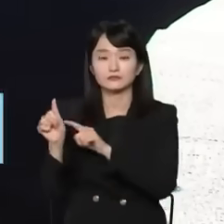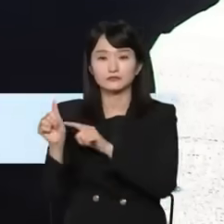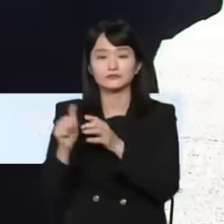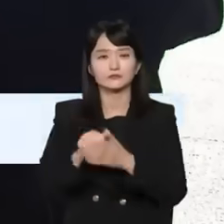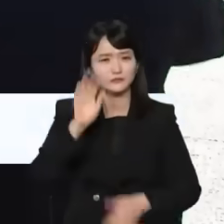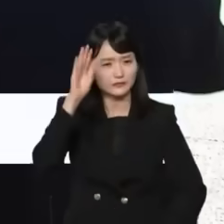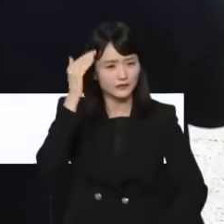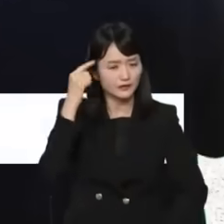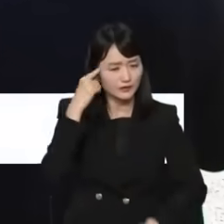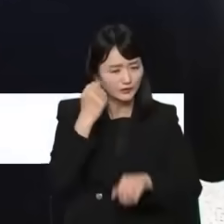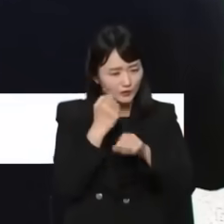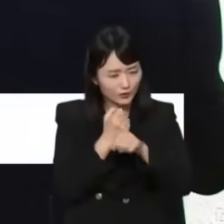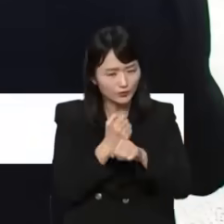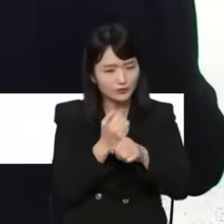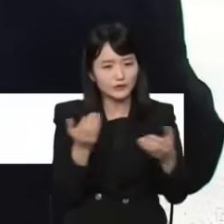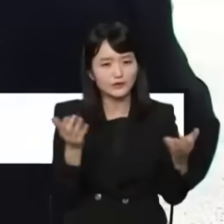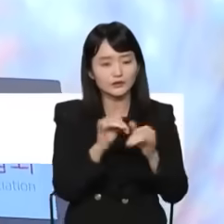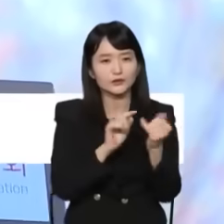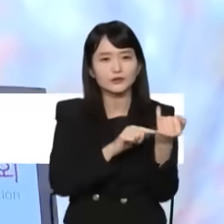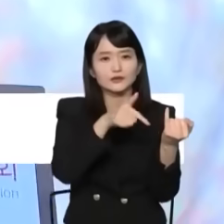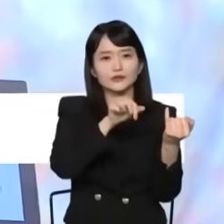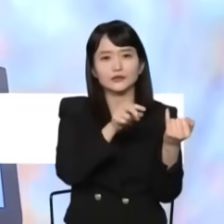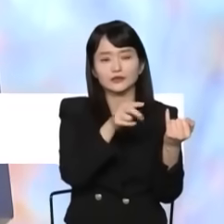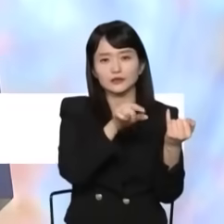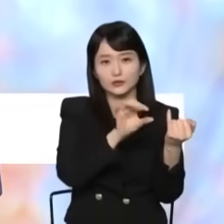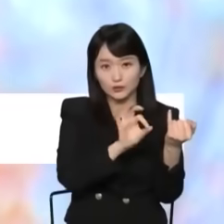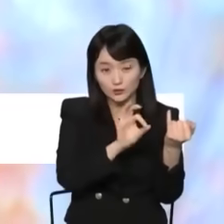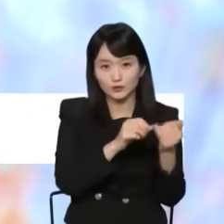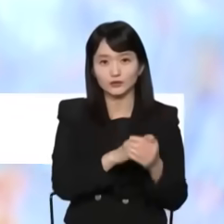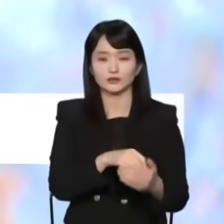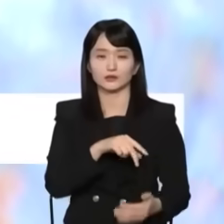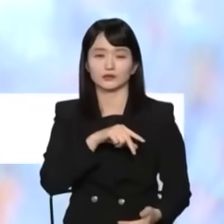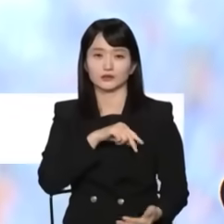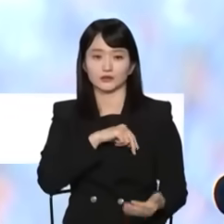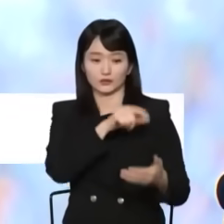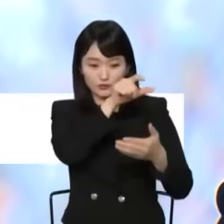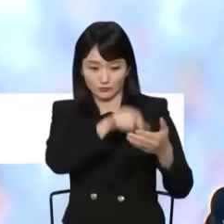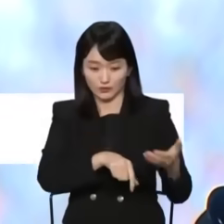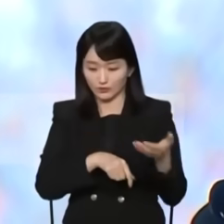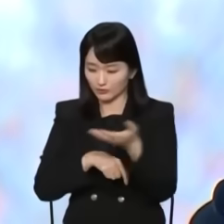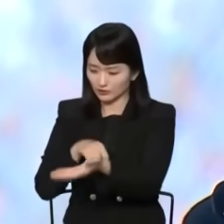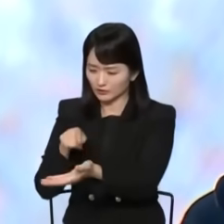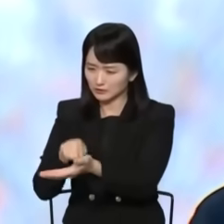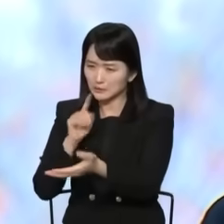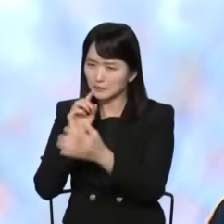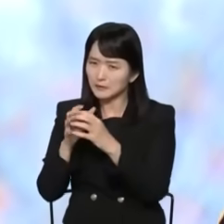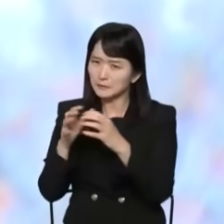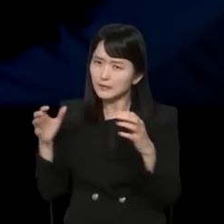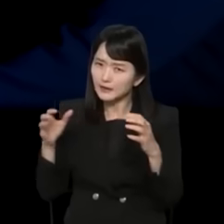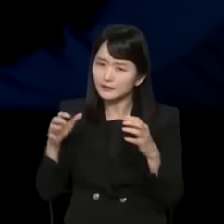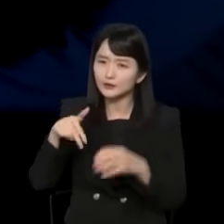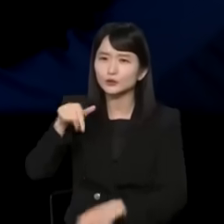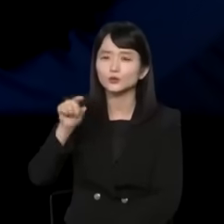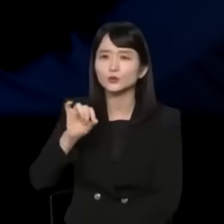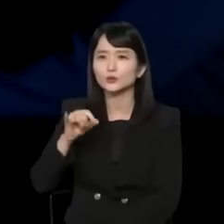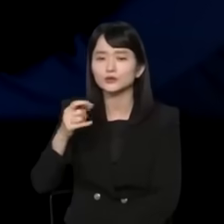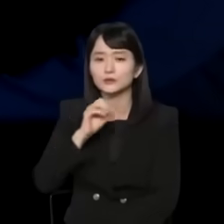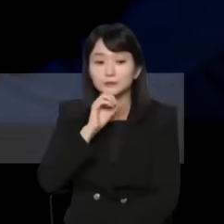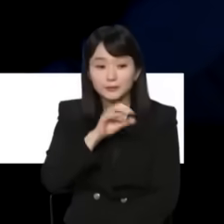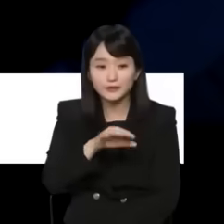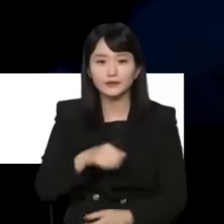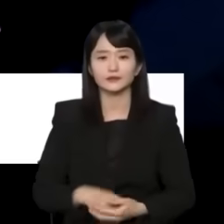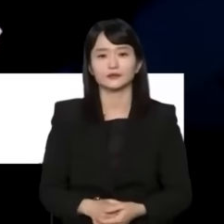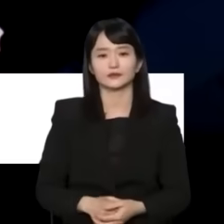직원이던 강혜경 씨가 당원 명부 출처가 문제될 것을 우려하자 조원의 이름을 꺼냅니다 그는 나중에